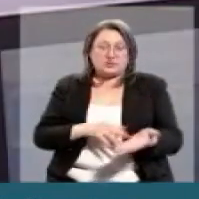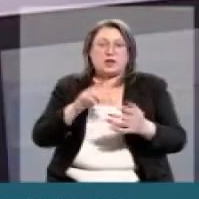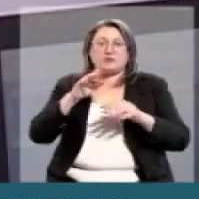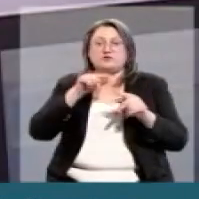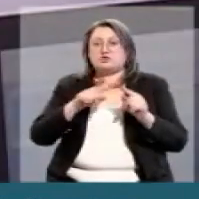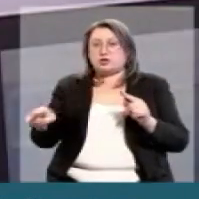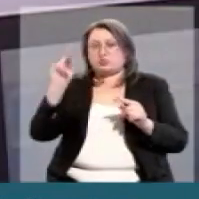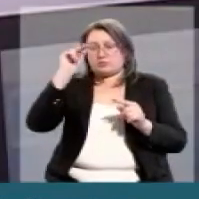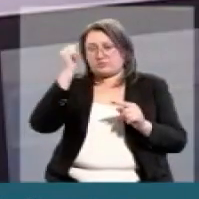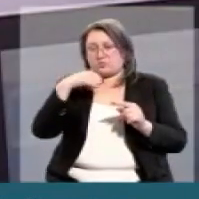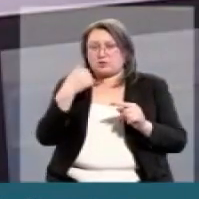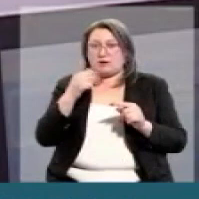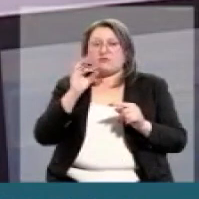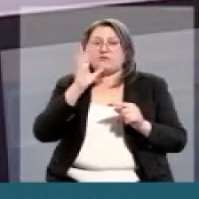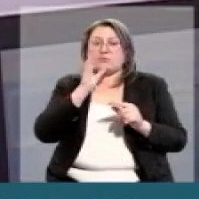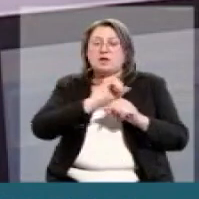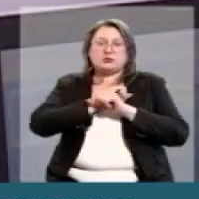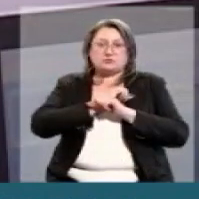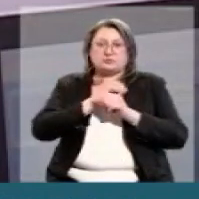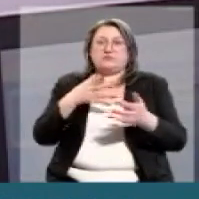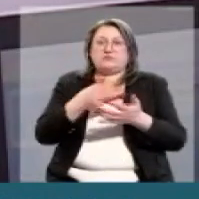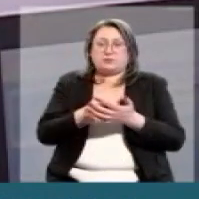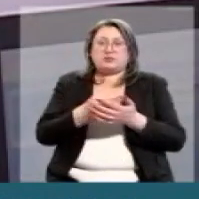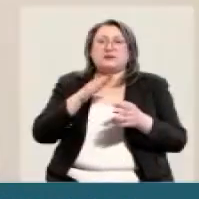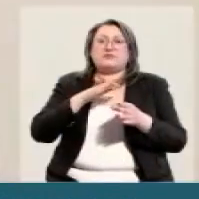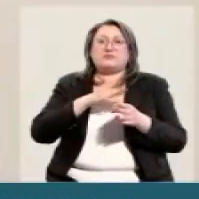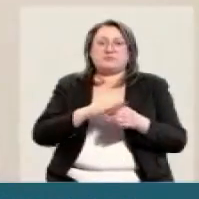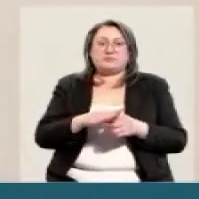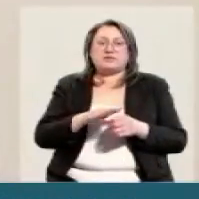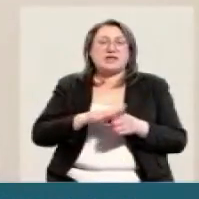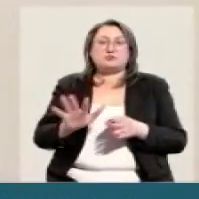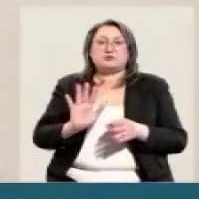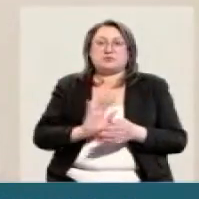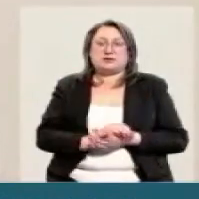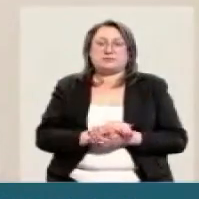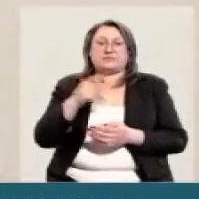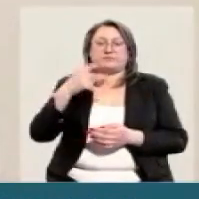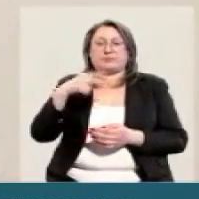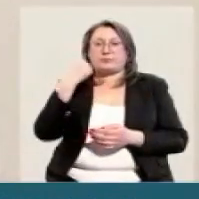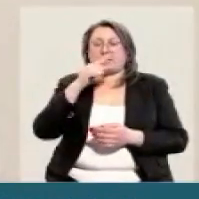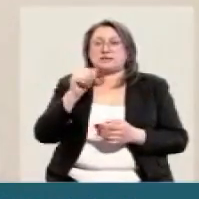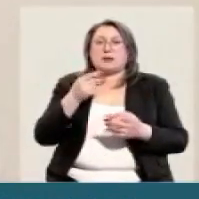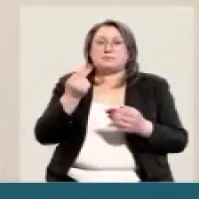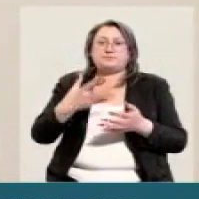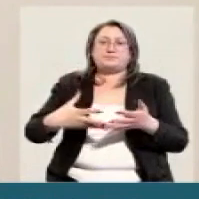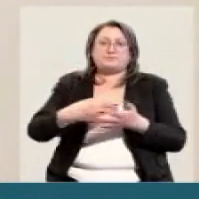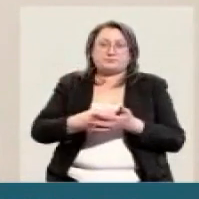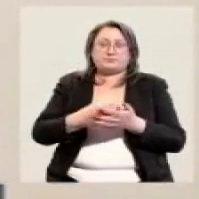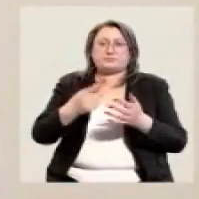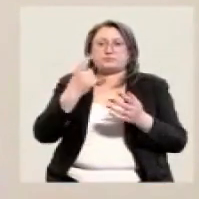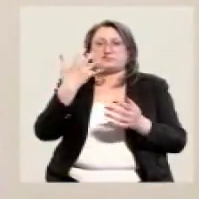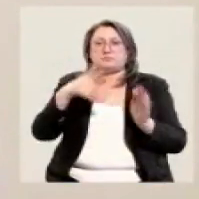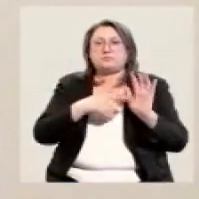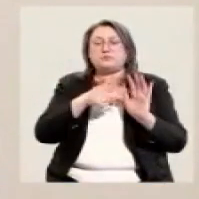родителями в течение учебного года. Во время каникул выплата не осуществляется. В 2020 году за материальным возмещением обратились